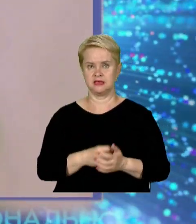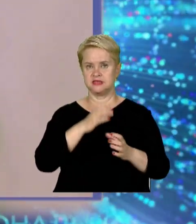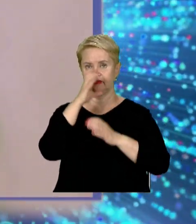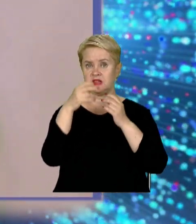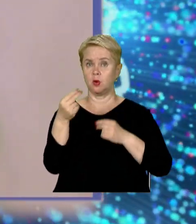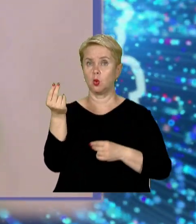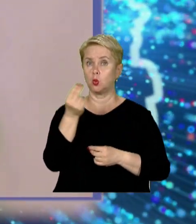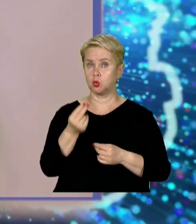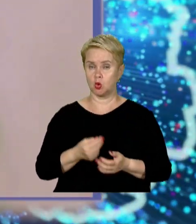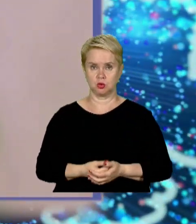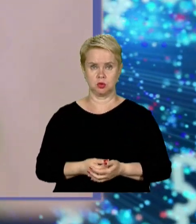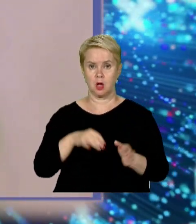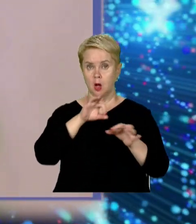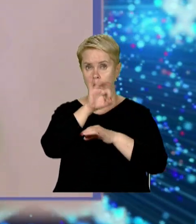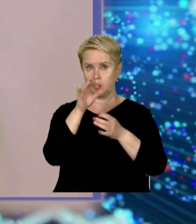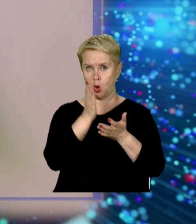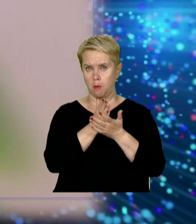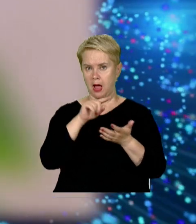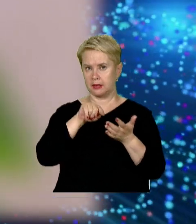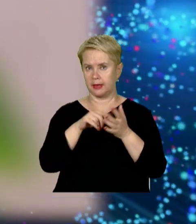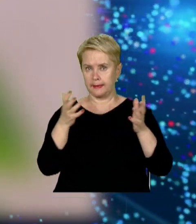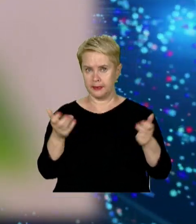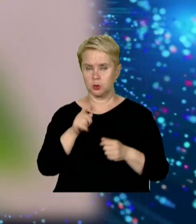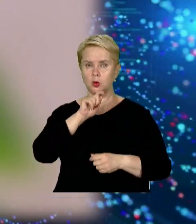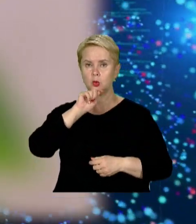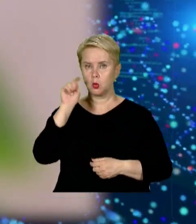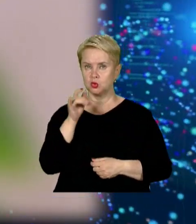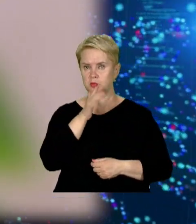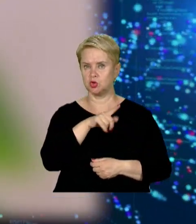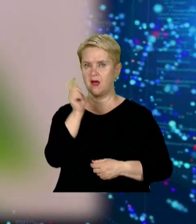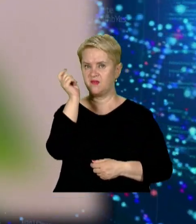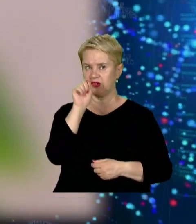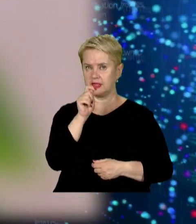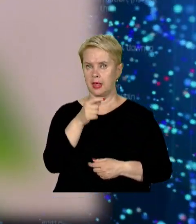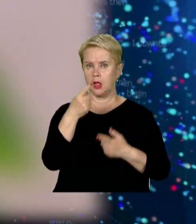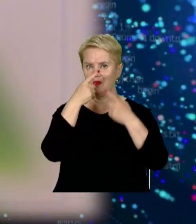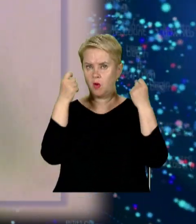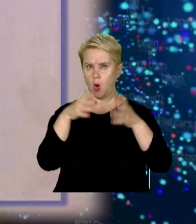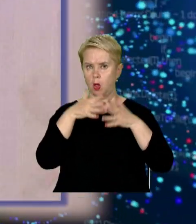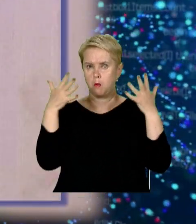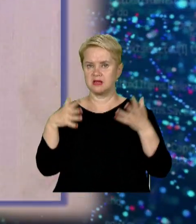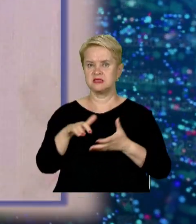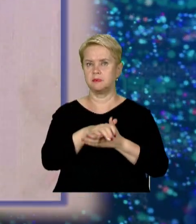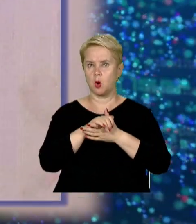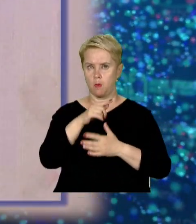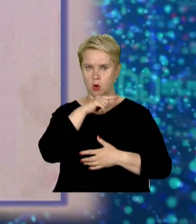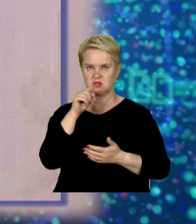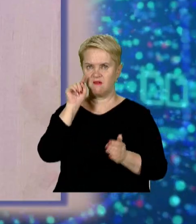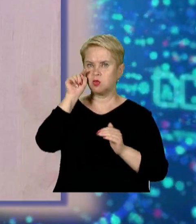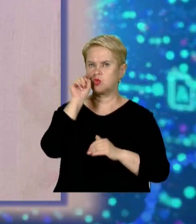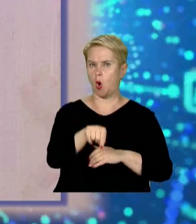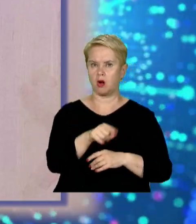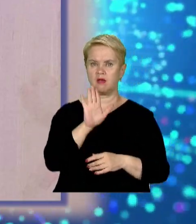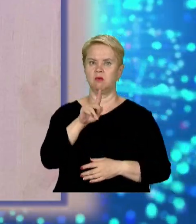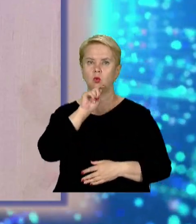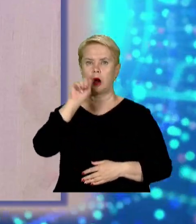світових художників. Проєкт має на меті підтримку українців під час війни та інформування глобальної спільноти про російське вторгнення